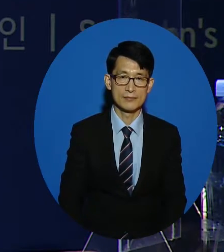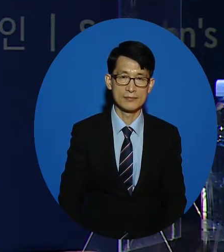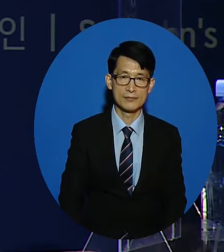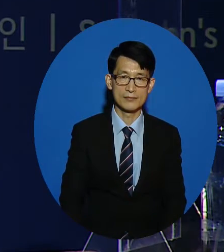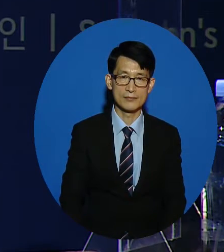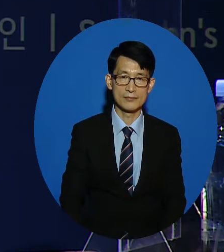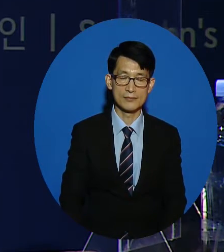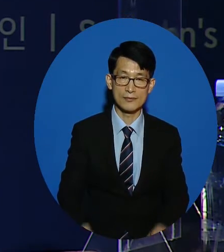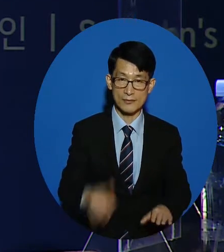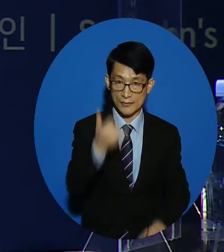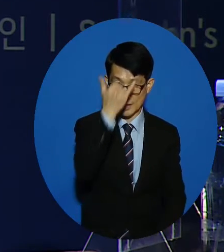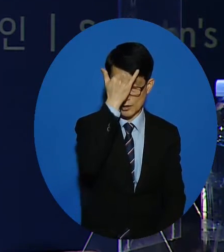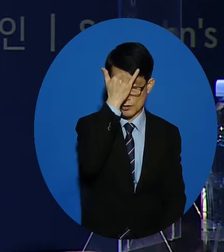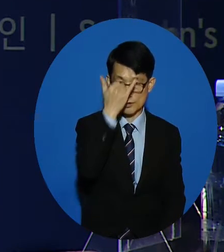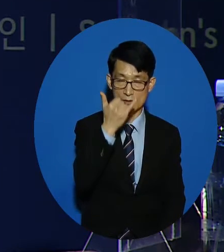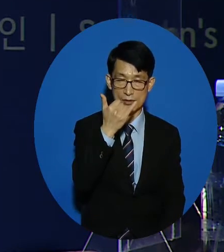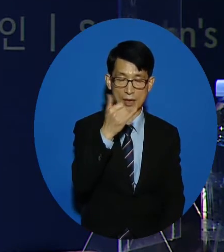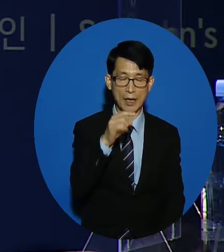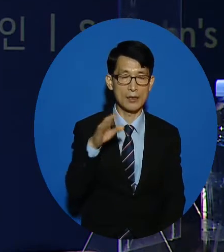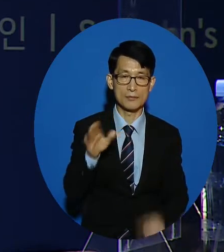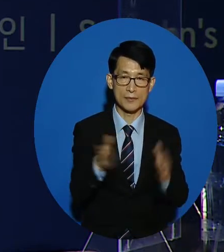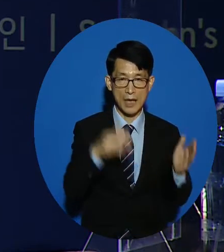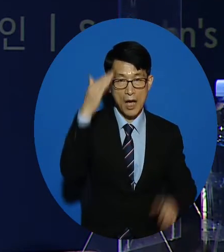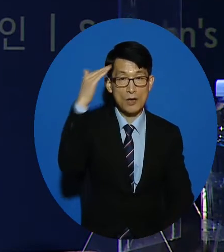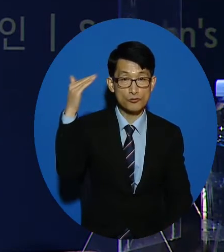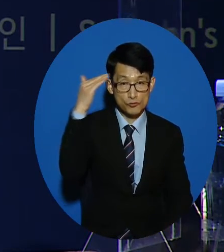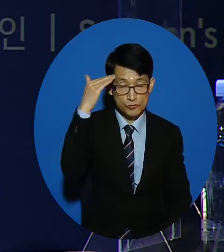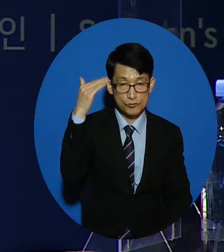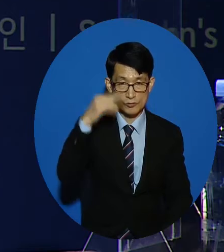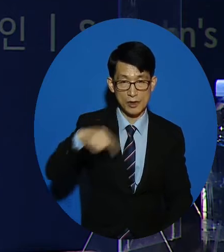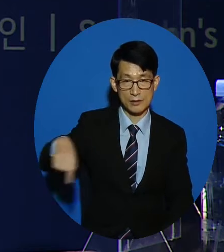저희 우리 한국에는